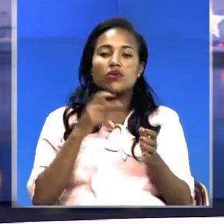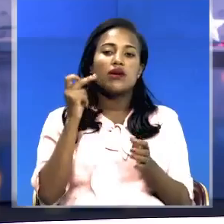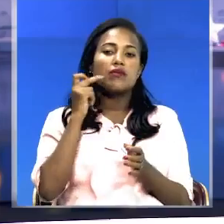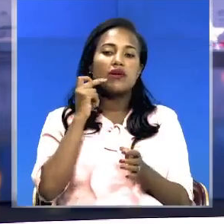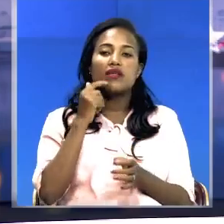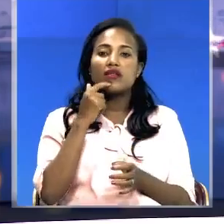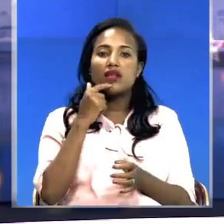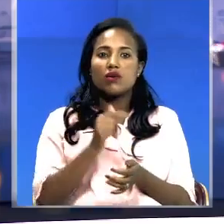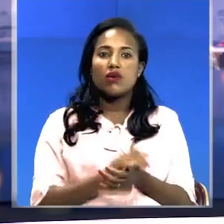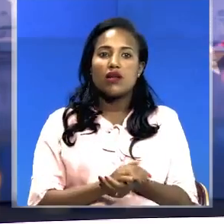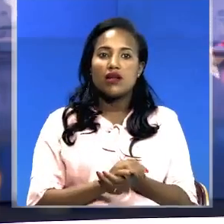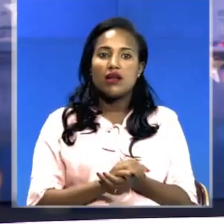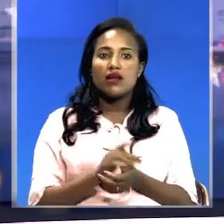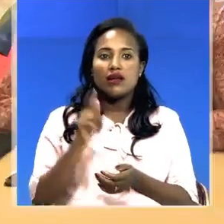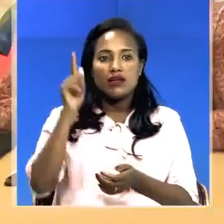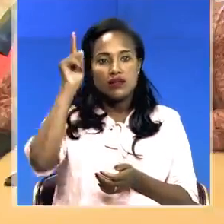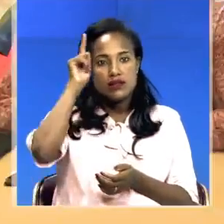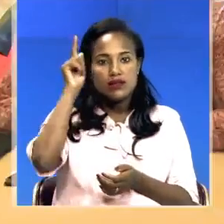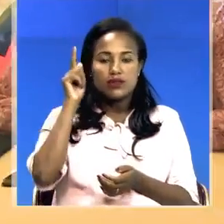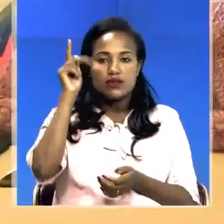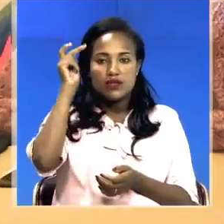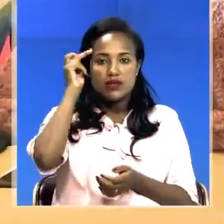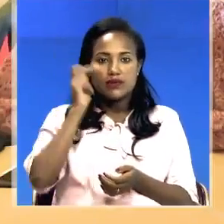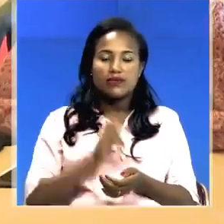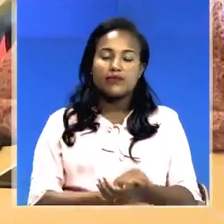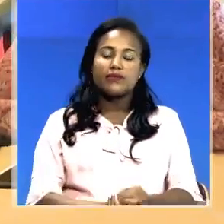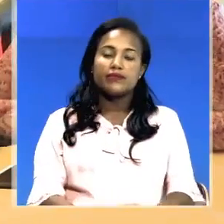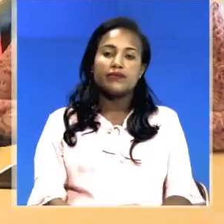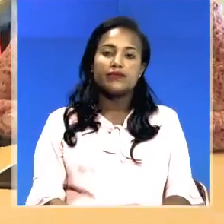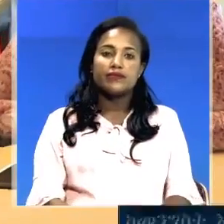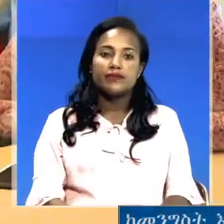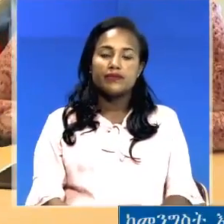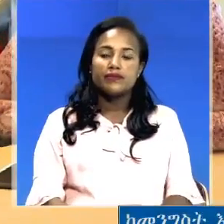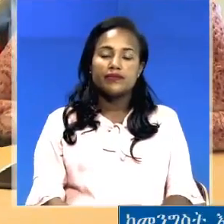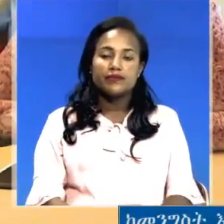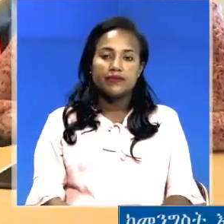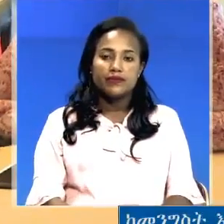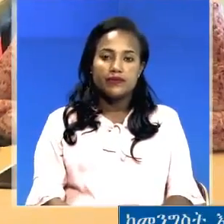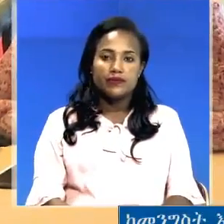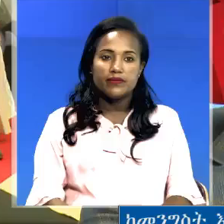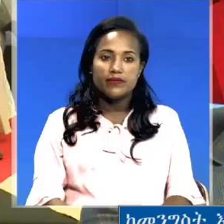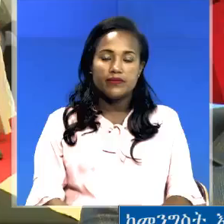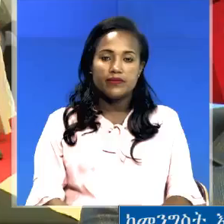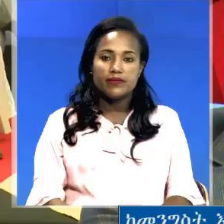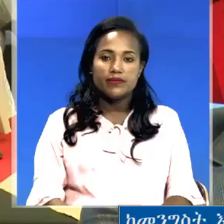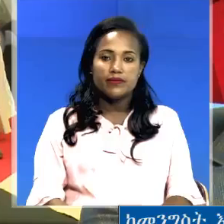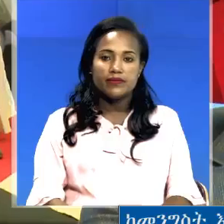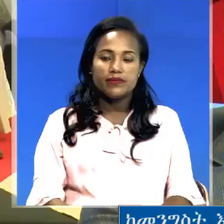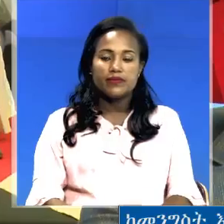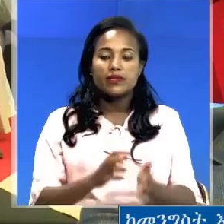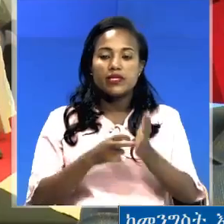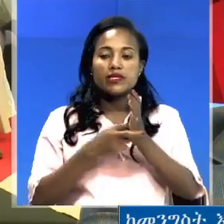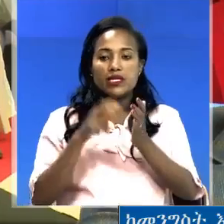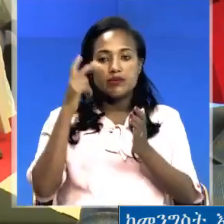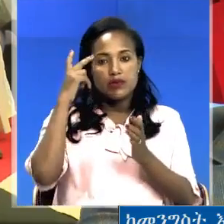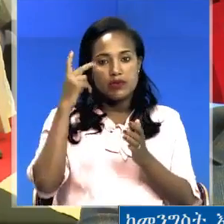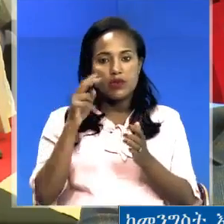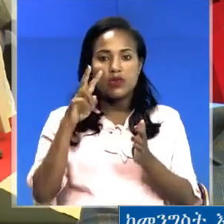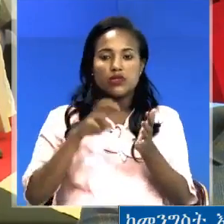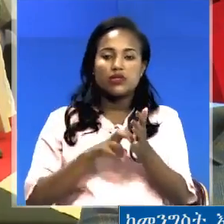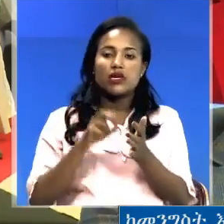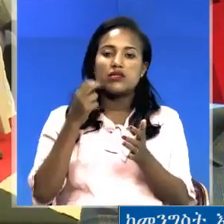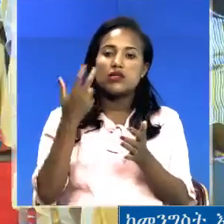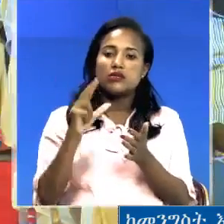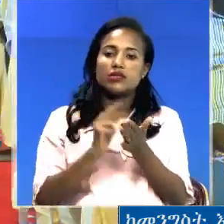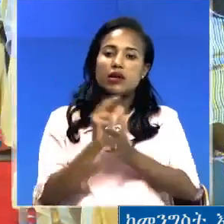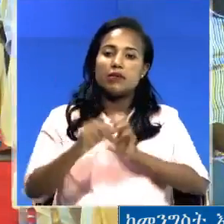ተናግረዋል። ንጉስ ድረስ። የትራንስፖርት ሚኒስቴር የ2013 በጀት